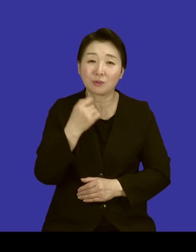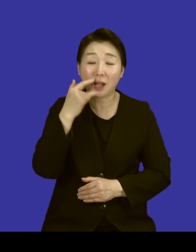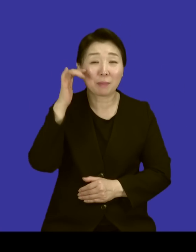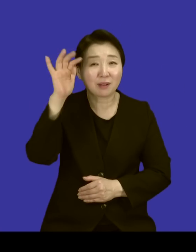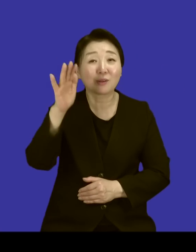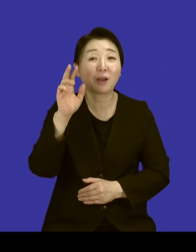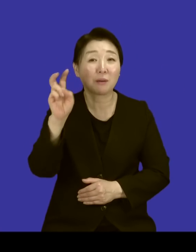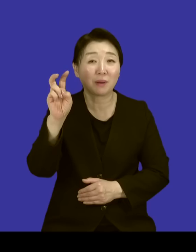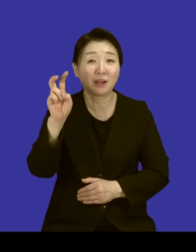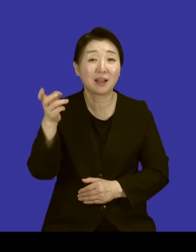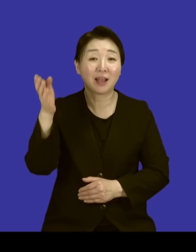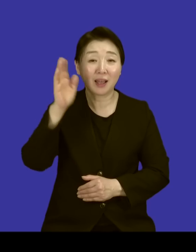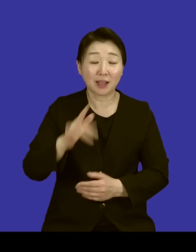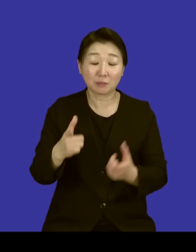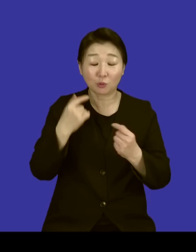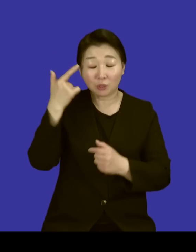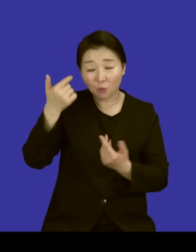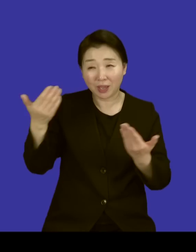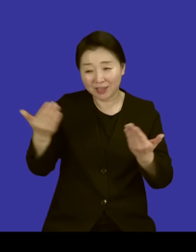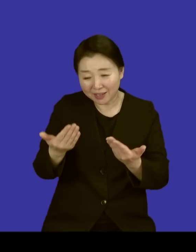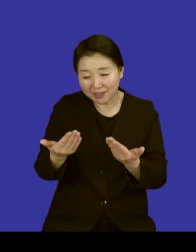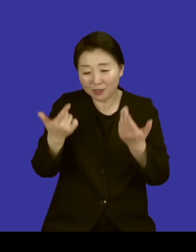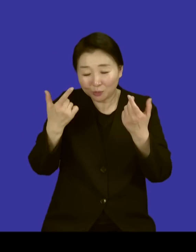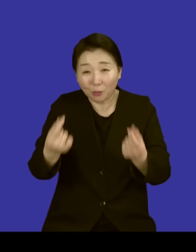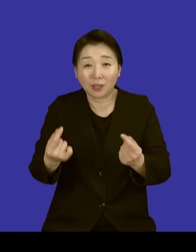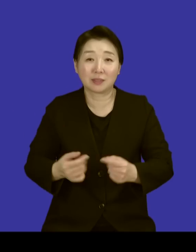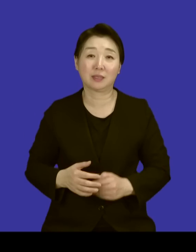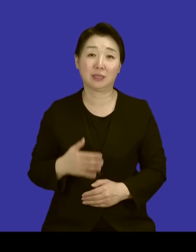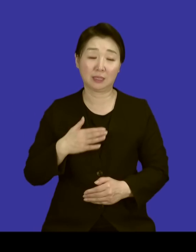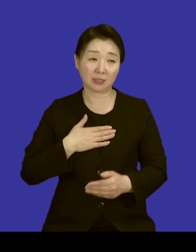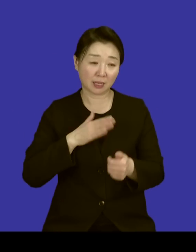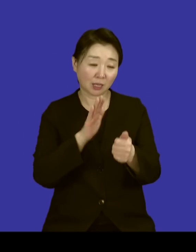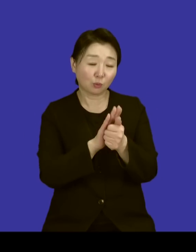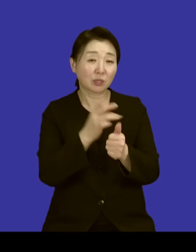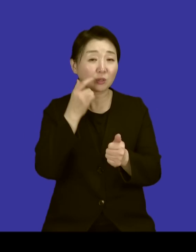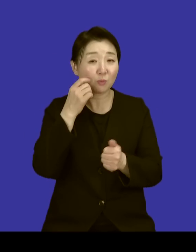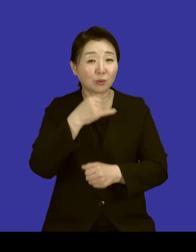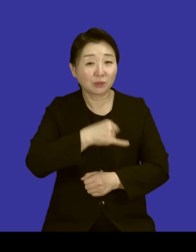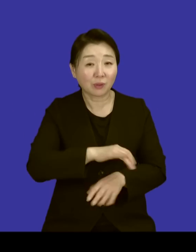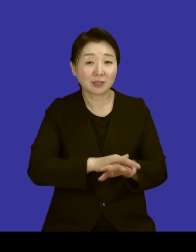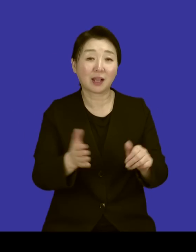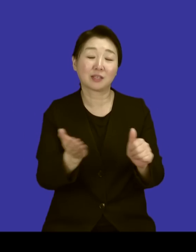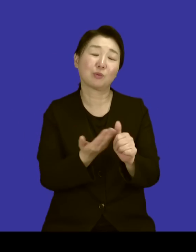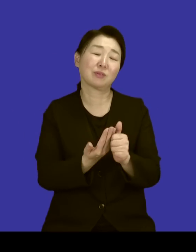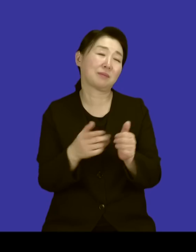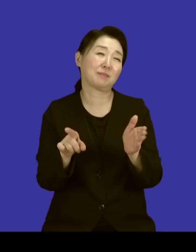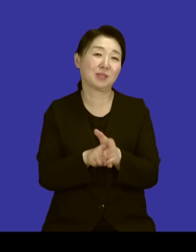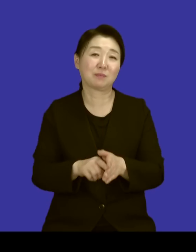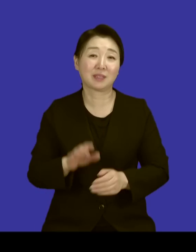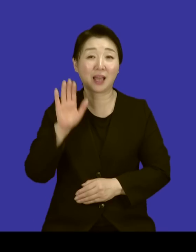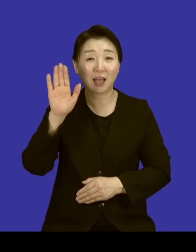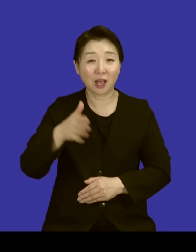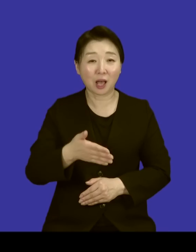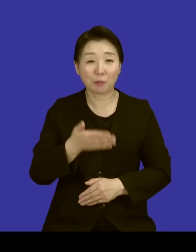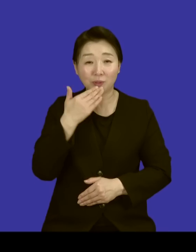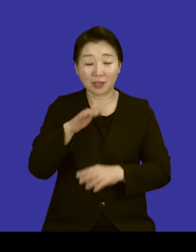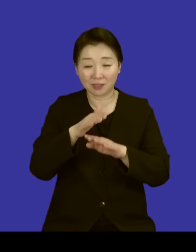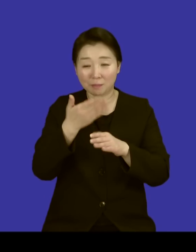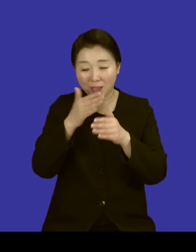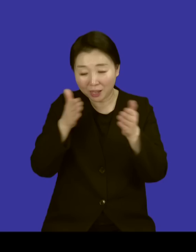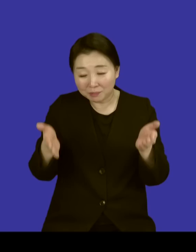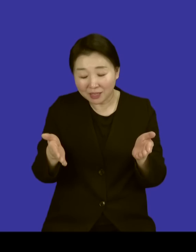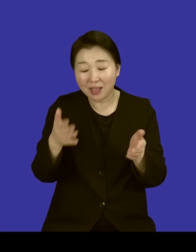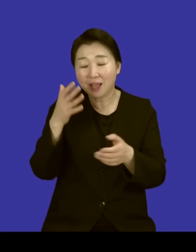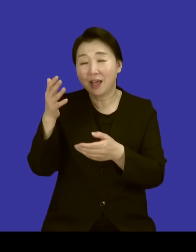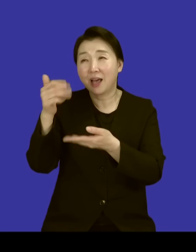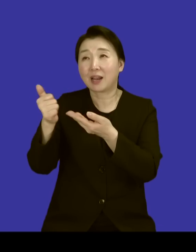그립겠어요. 하지만 똑같이 우리 목회자의 길을 거스르시면서 내가 챙기지 못했던 딸 하나님께서 잘 키워주시리라 믿고 앞으로 따뜻한 밥상에 하나님께서